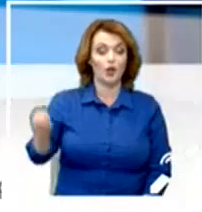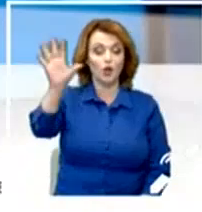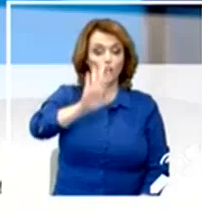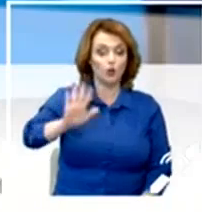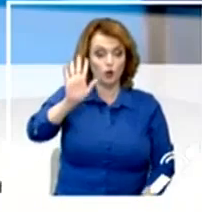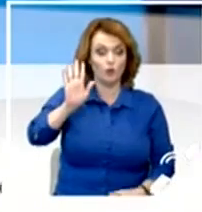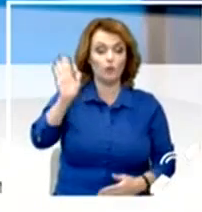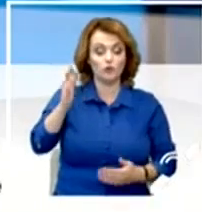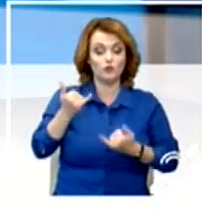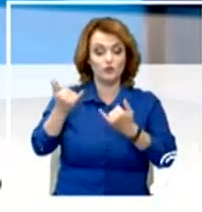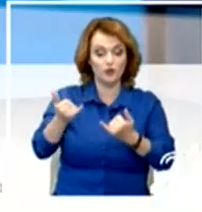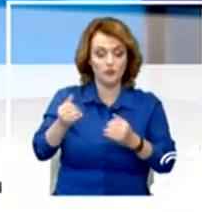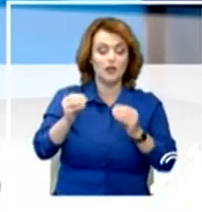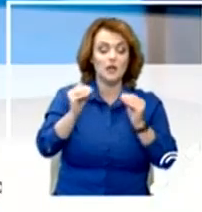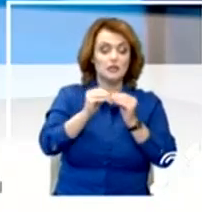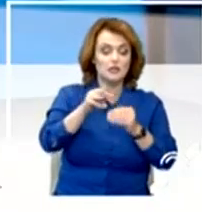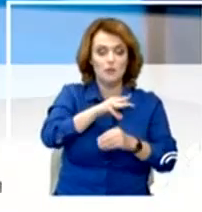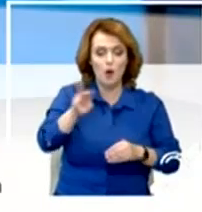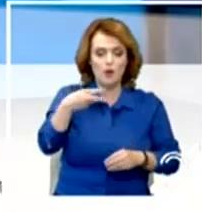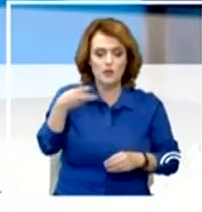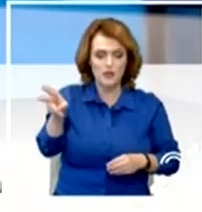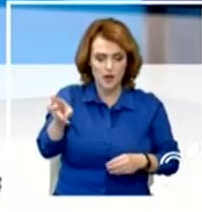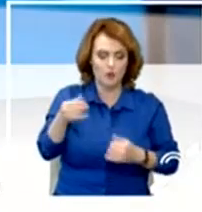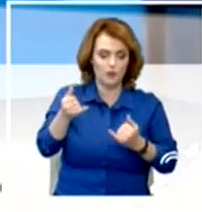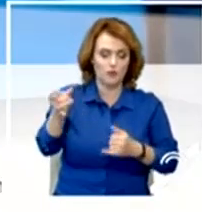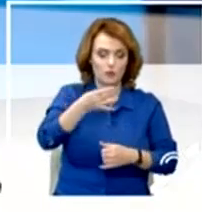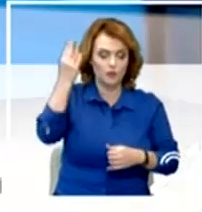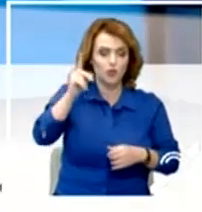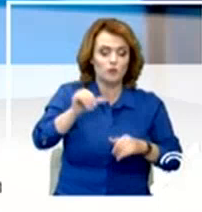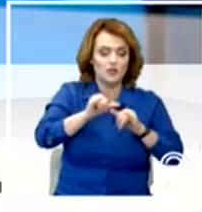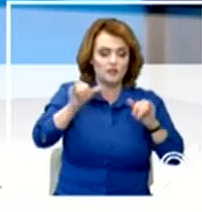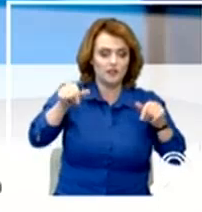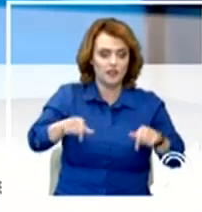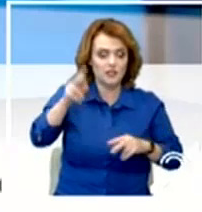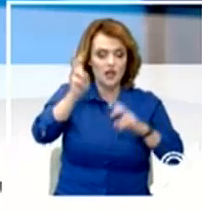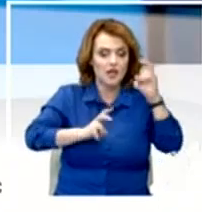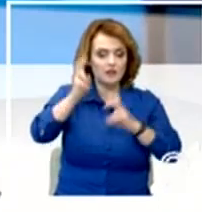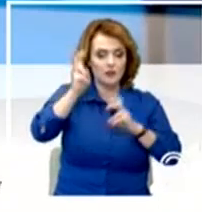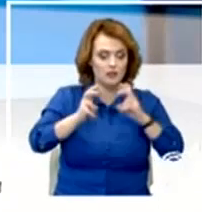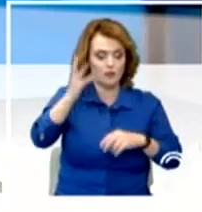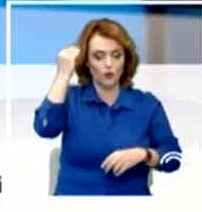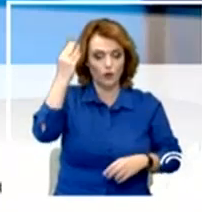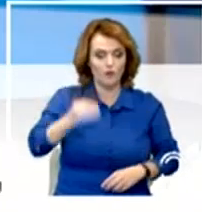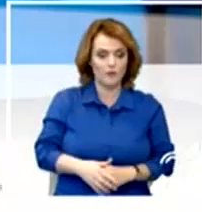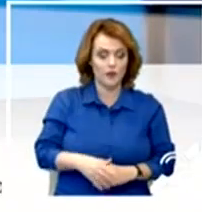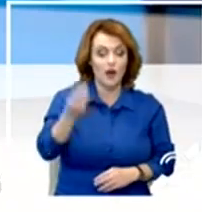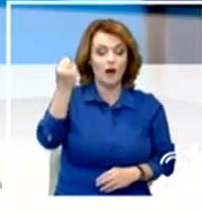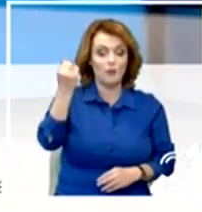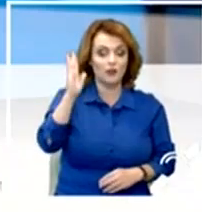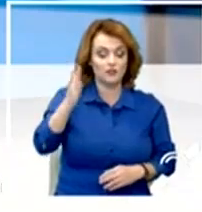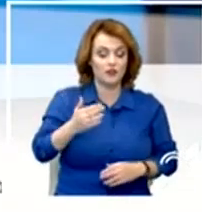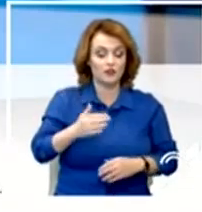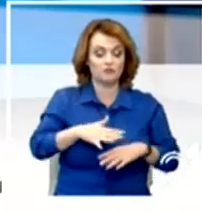Uniunea Europeană va oferi 10 milioane de euro pentru dezvoltarea întreprinderilor mici și mijlocii din Republica Moldova. Banii